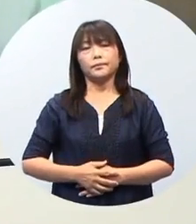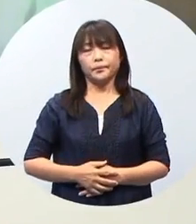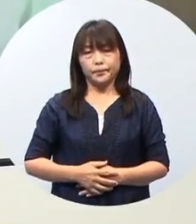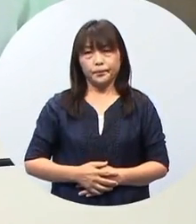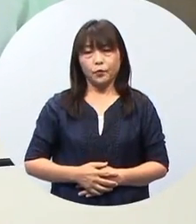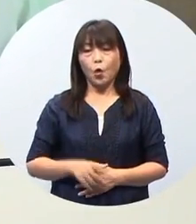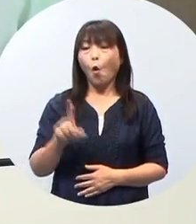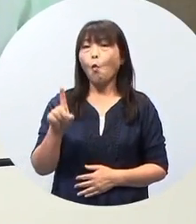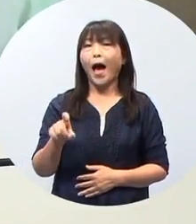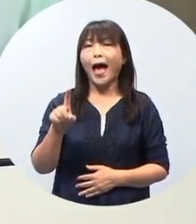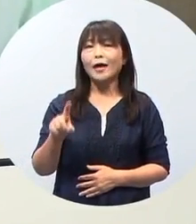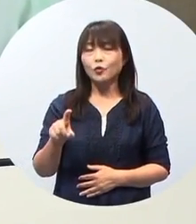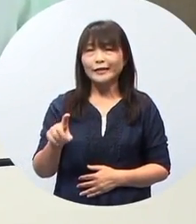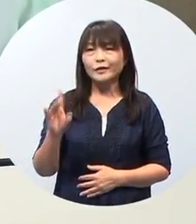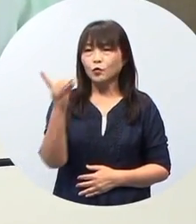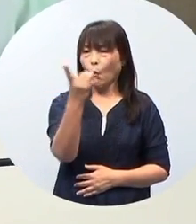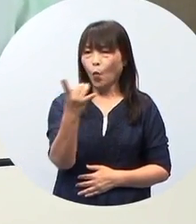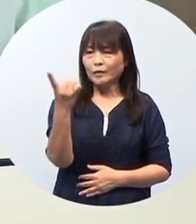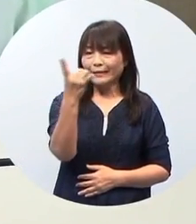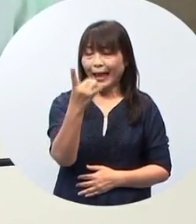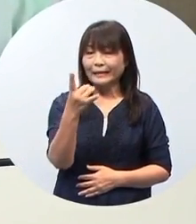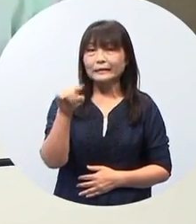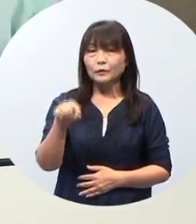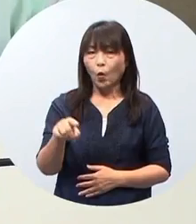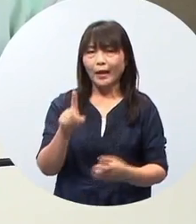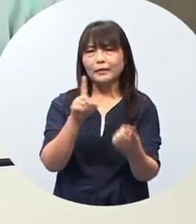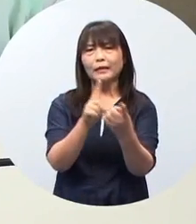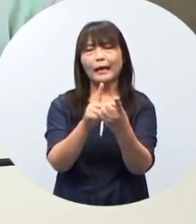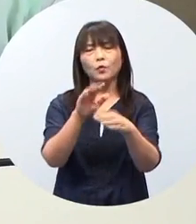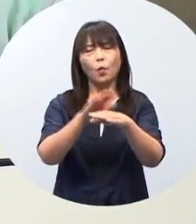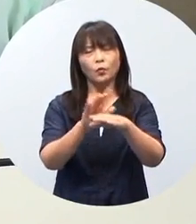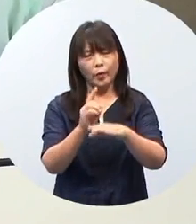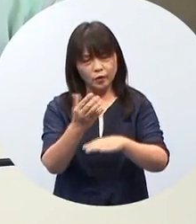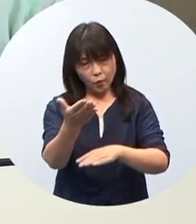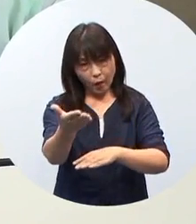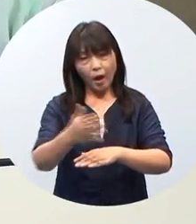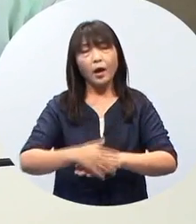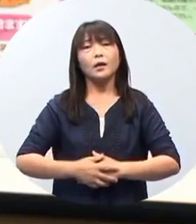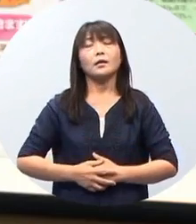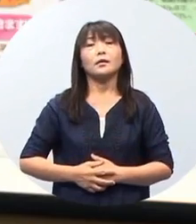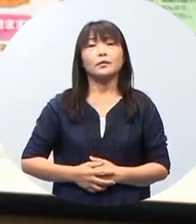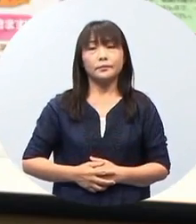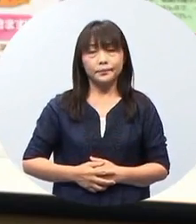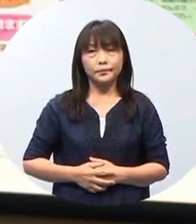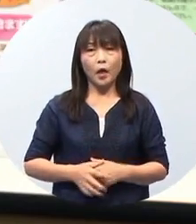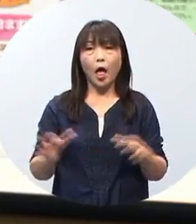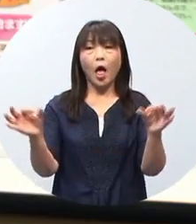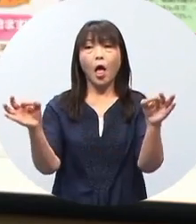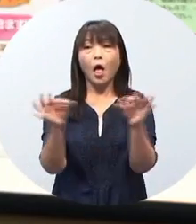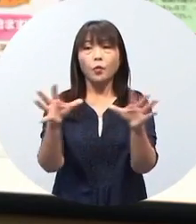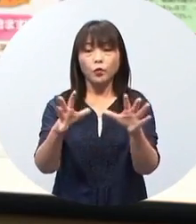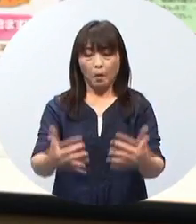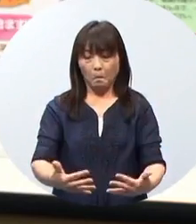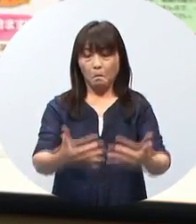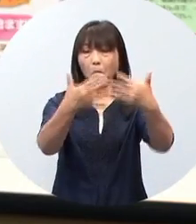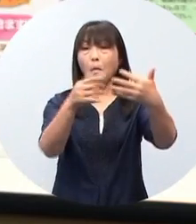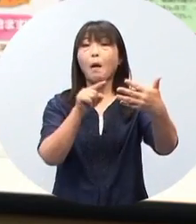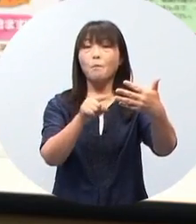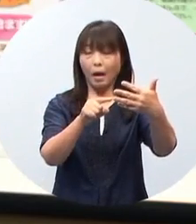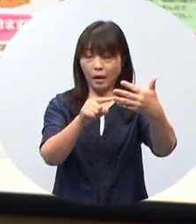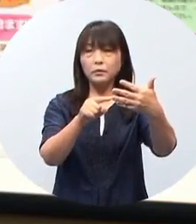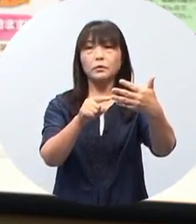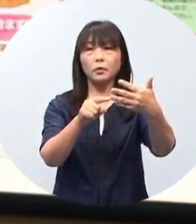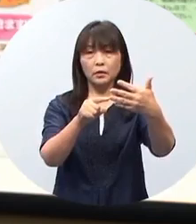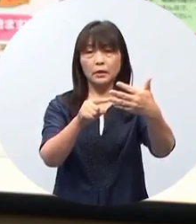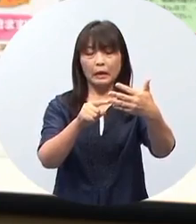ワンクリック詐欺、これに対処するにはどうしたらいいんでしょう。 はい、突然請求の画面が出てきますから